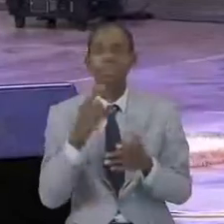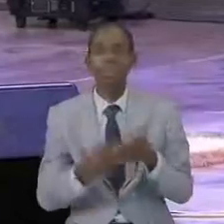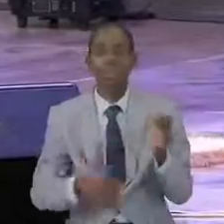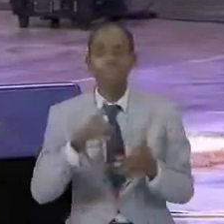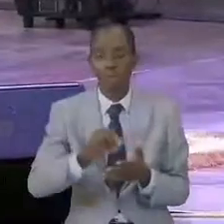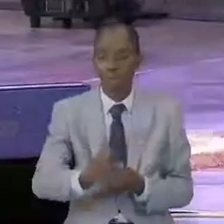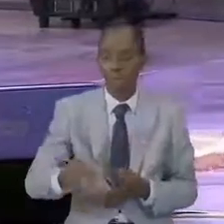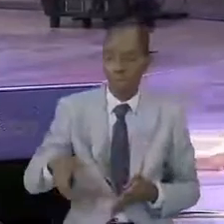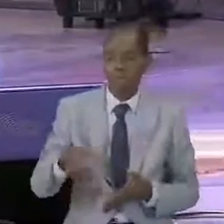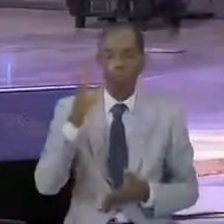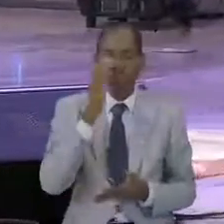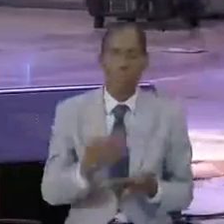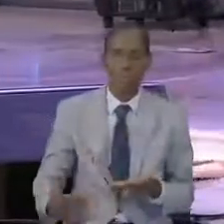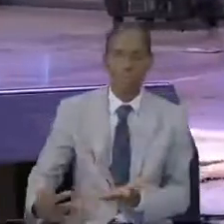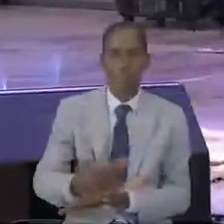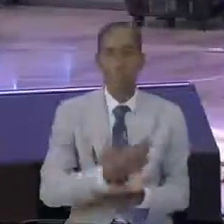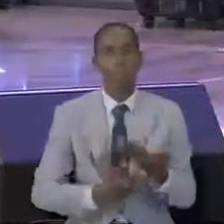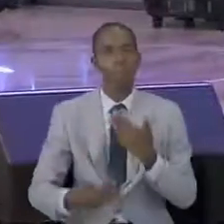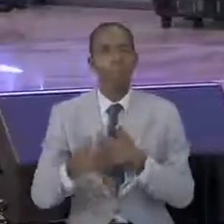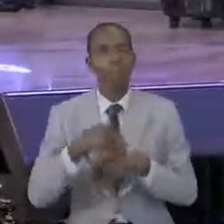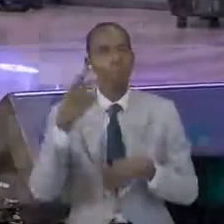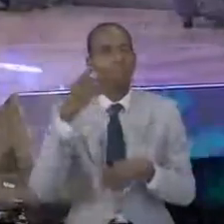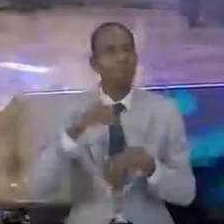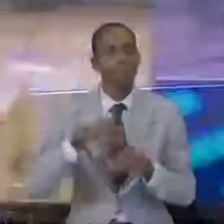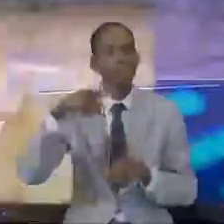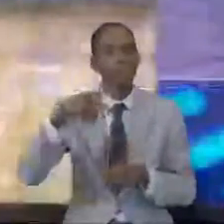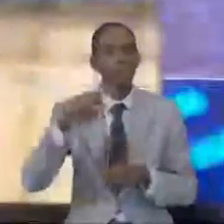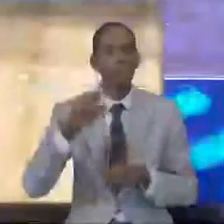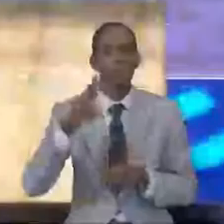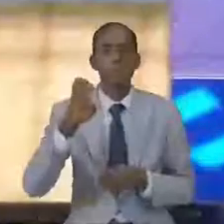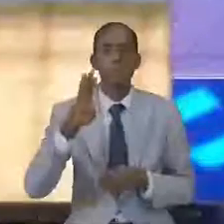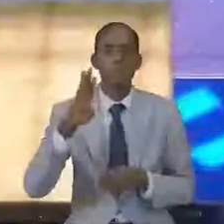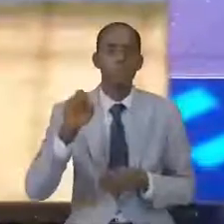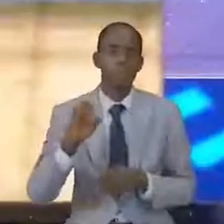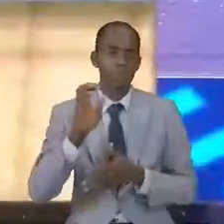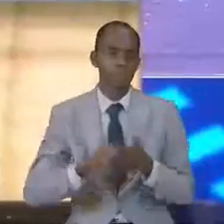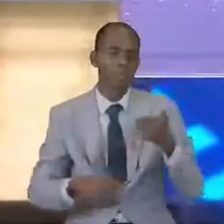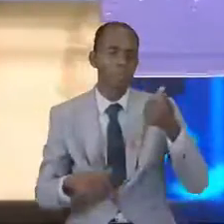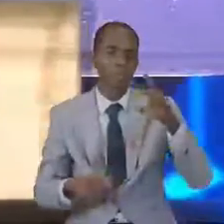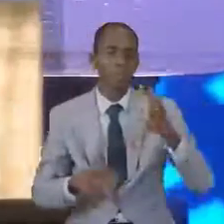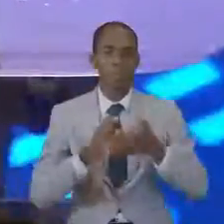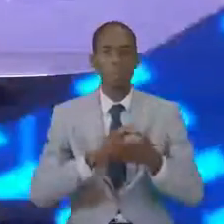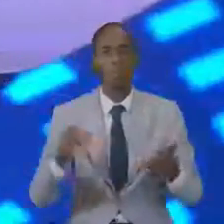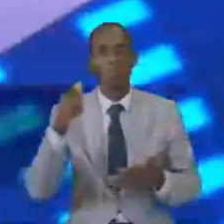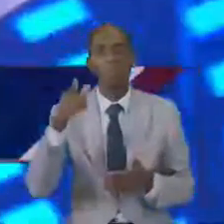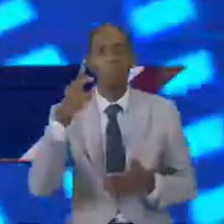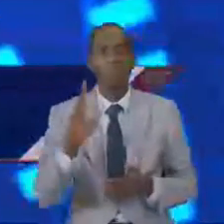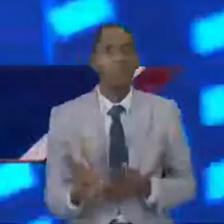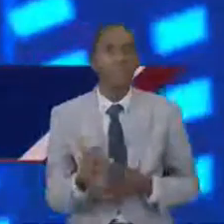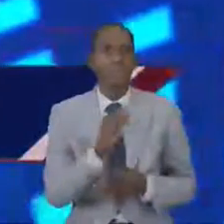vas moissonner voyons chapitre 16 verset 28 proverbes chapitre 16